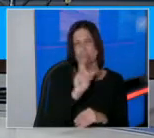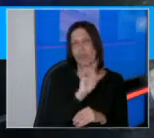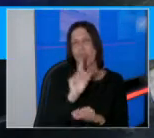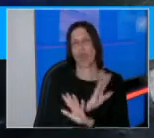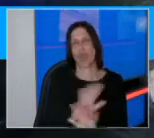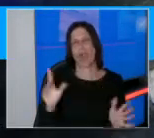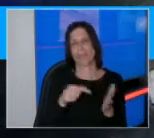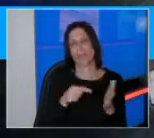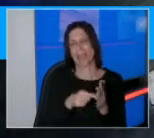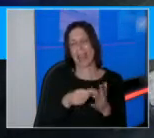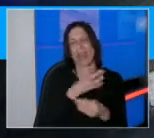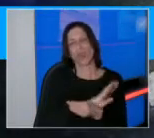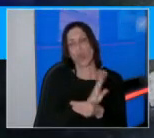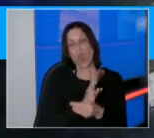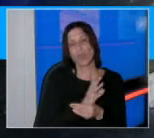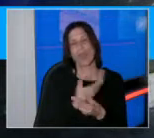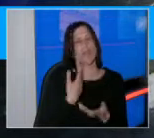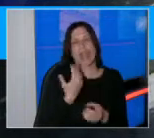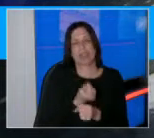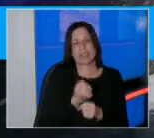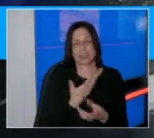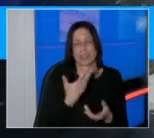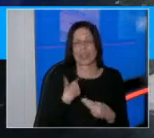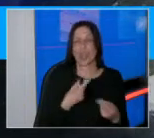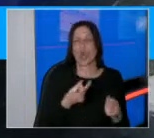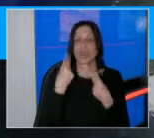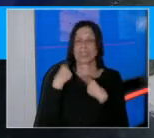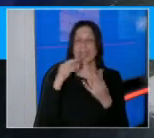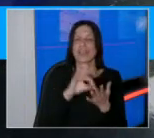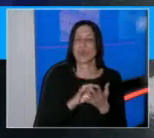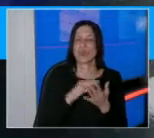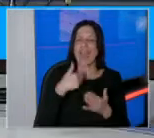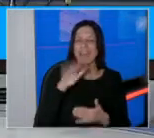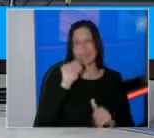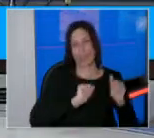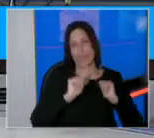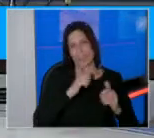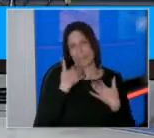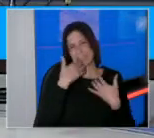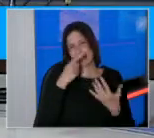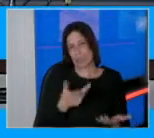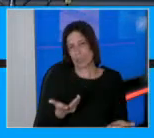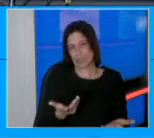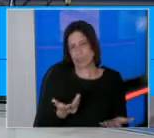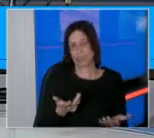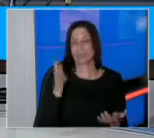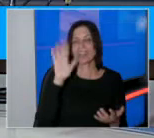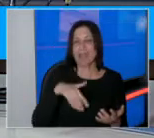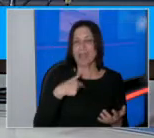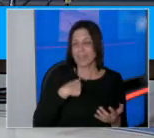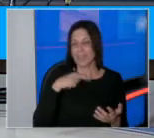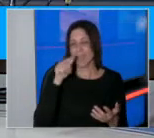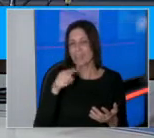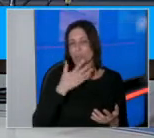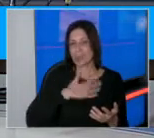בעקבות הקורונה, ותראי, אין לי מה לעשות, אני חוזר איתך לנקודה הכי כואבת בתוך הסיפור הזה, שגם אם אני ואת